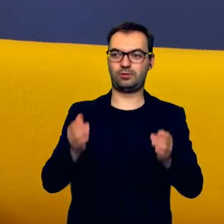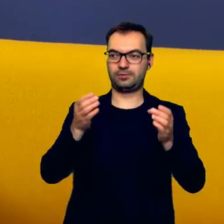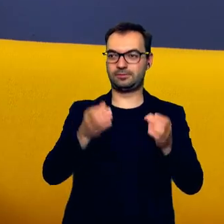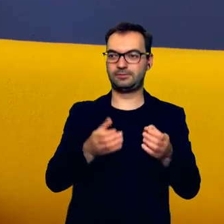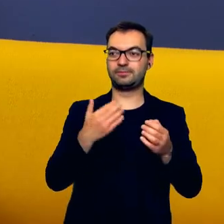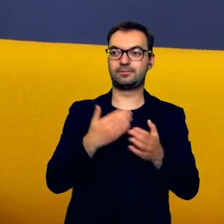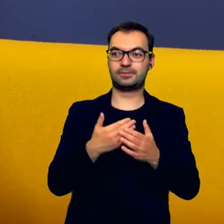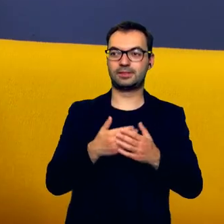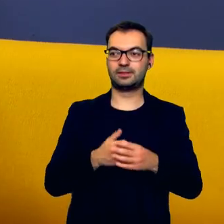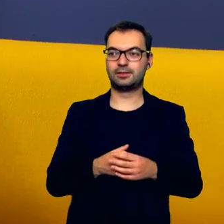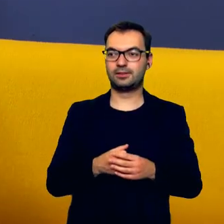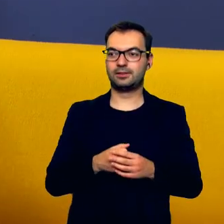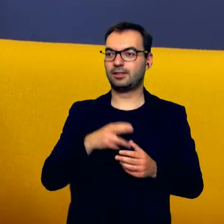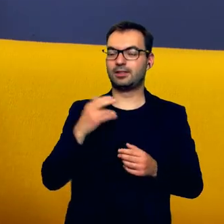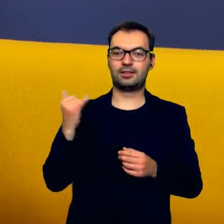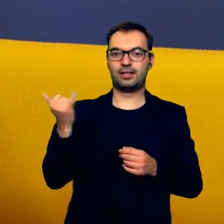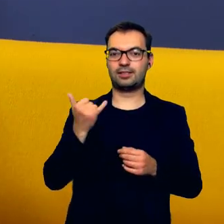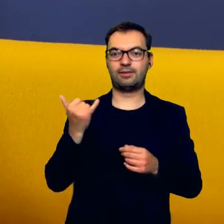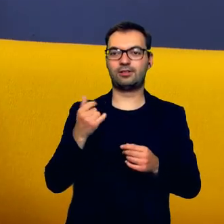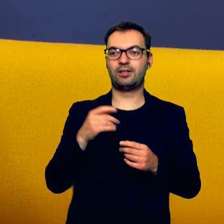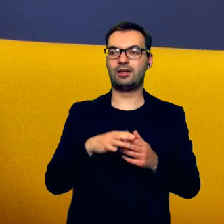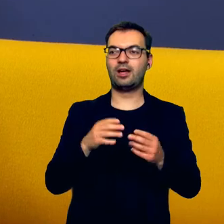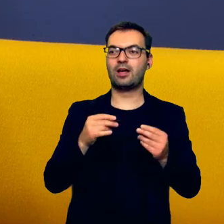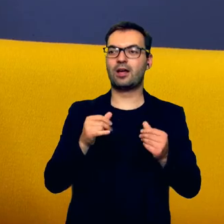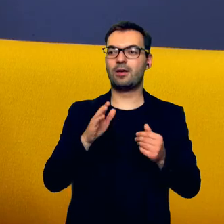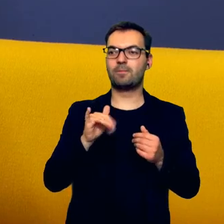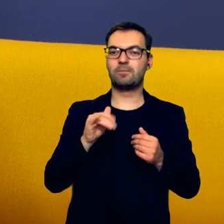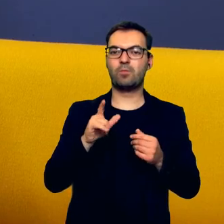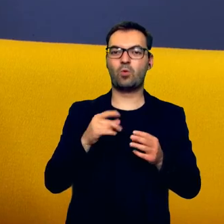Otóż nie zawsze używano bibuły,